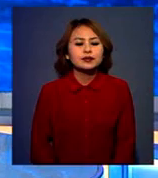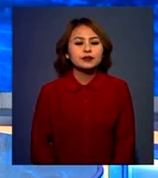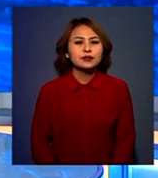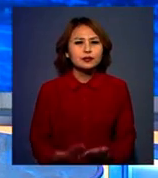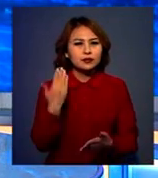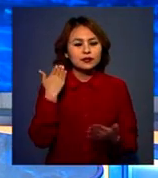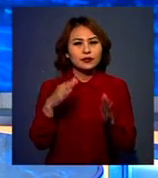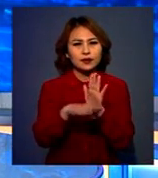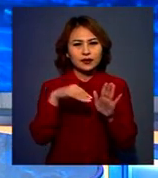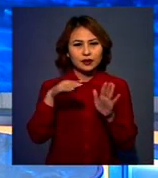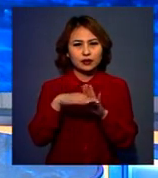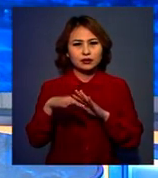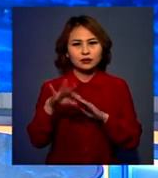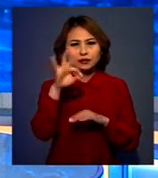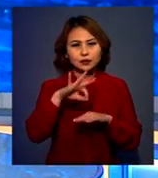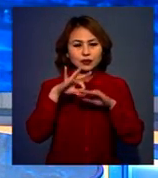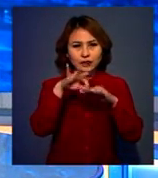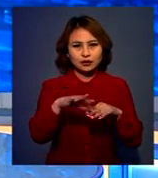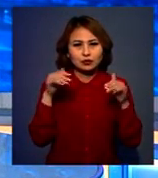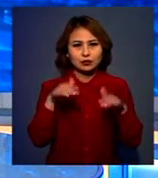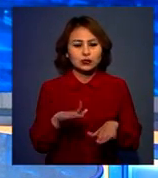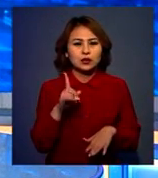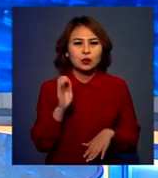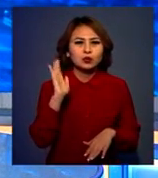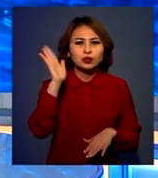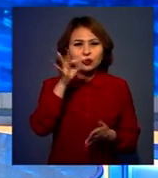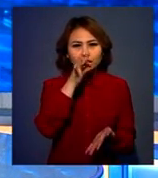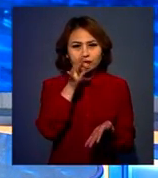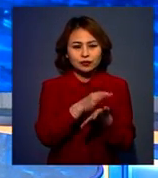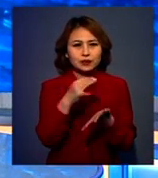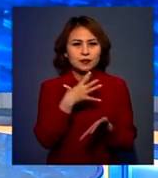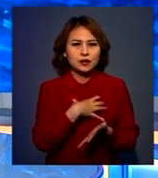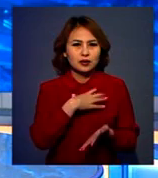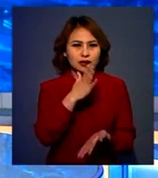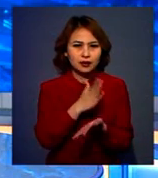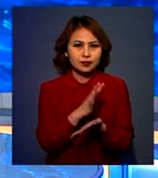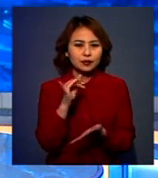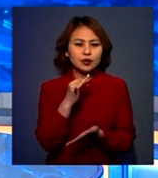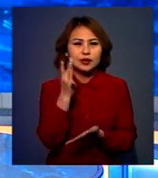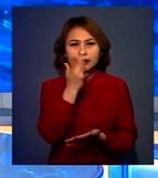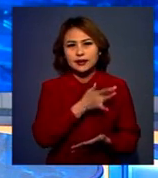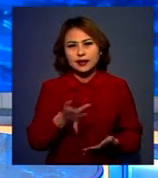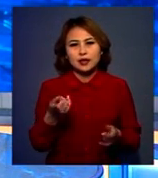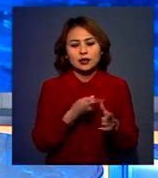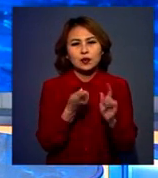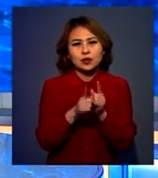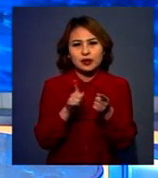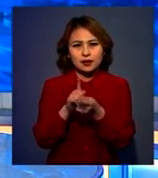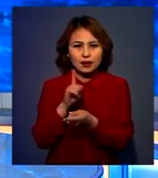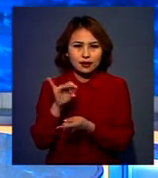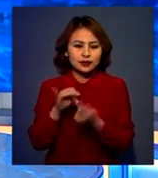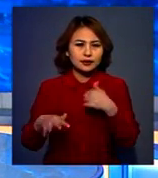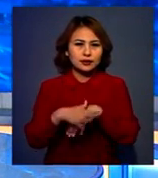Елімізде кезектен тыс президент сайлауын өткізу туралы шешімі болашақ үшін жауапты және маңызды қадам. Бұл елдегі саяси